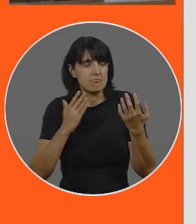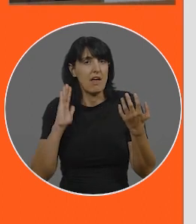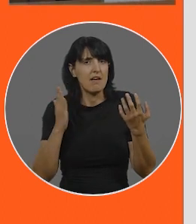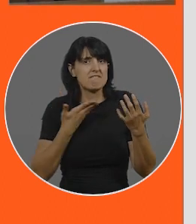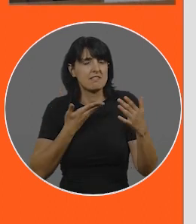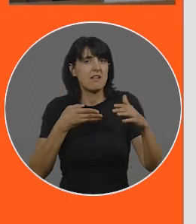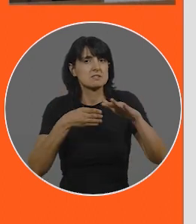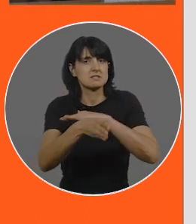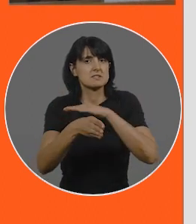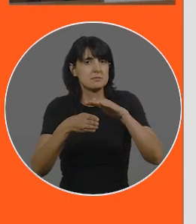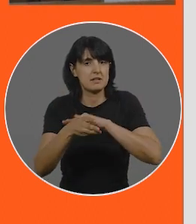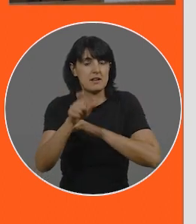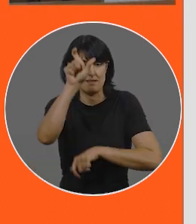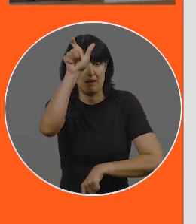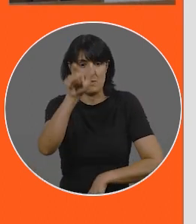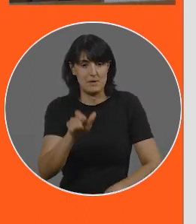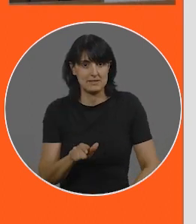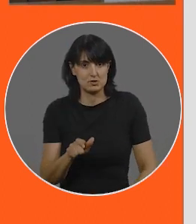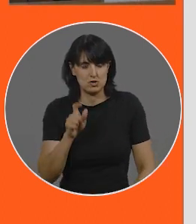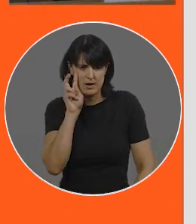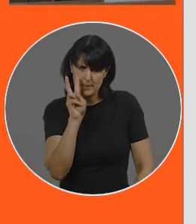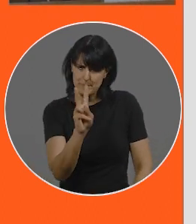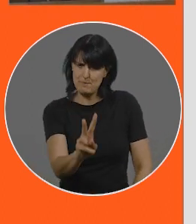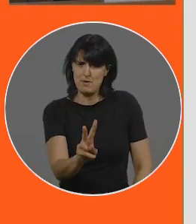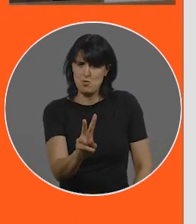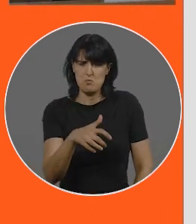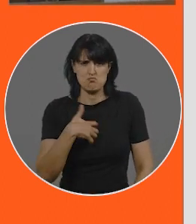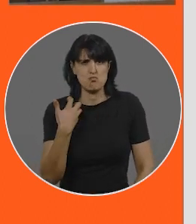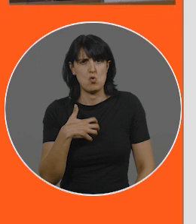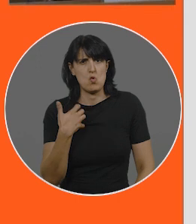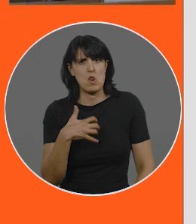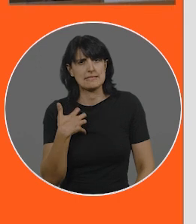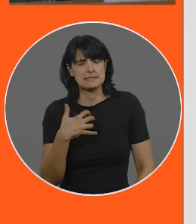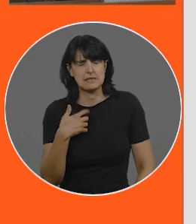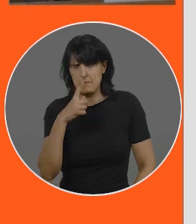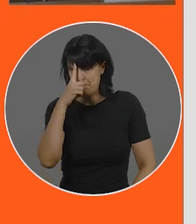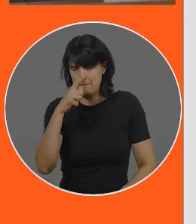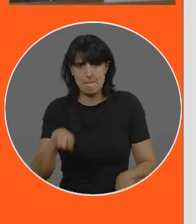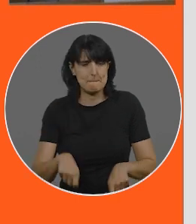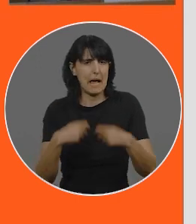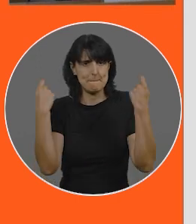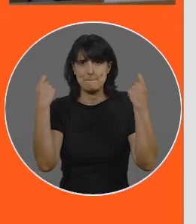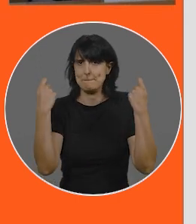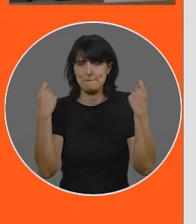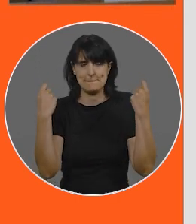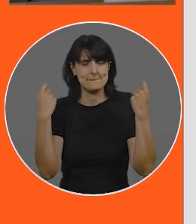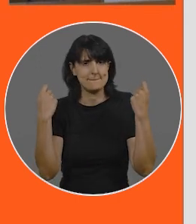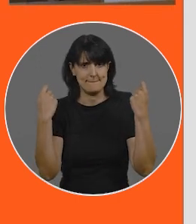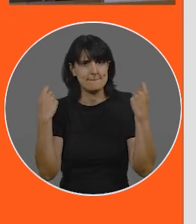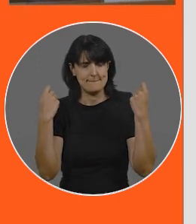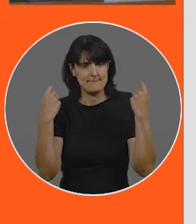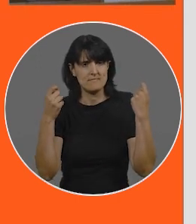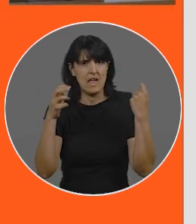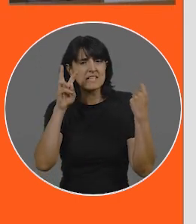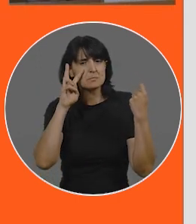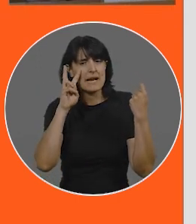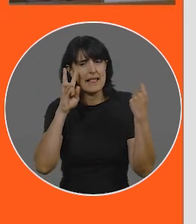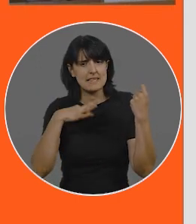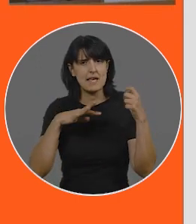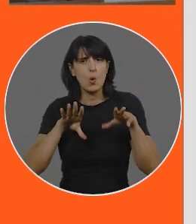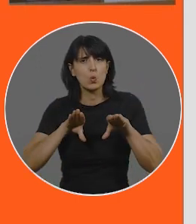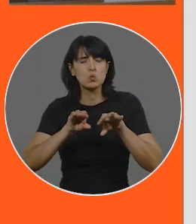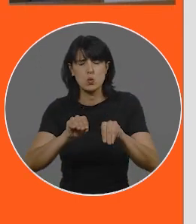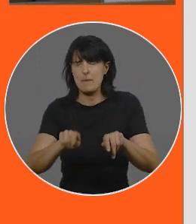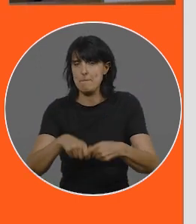problema d'accessibilitat. Pot provocar que l'usuari receptor no l'entengui, el molesti i l'estigui trencant la seva experiència